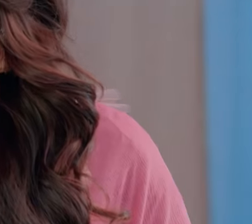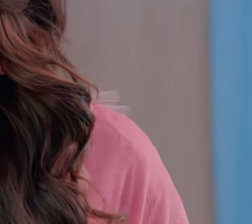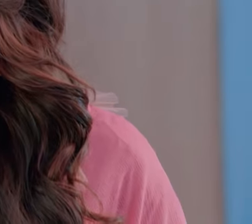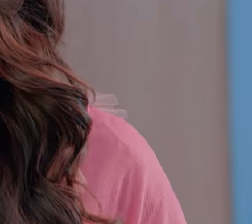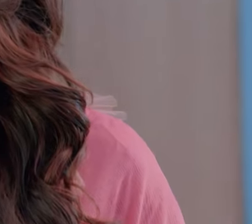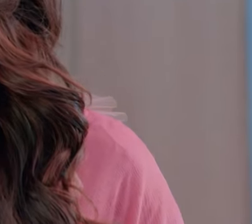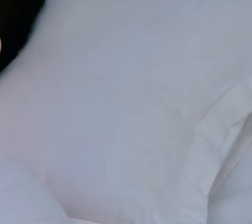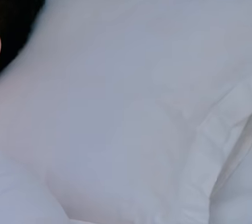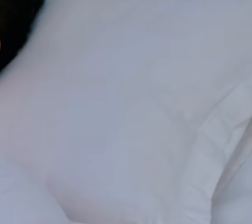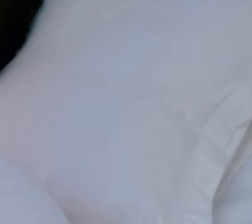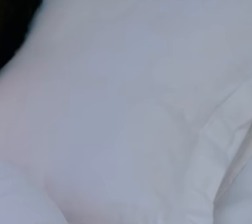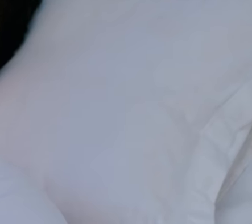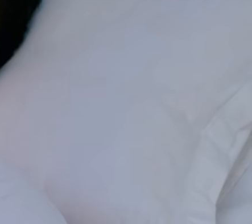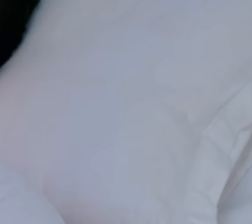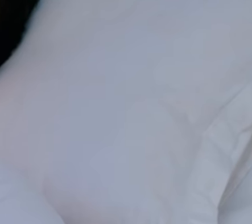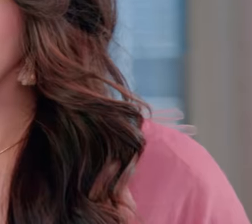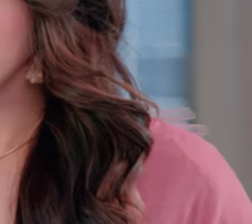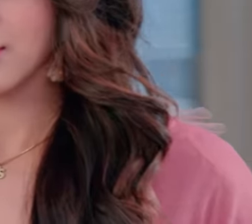तू ही मेरा खुदा,